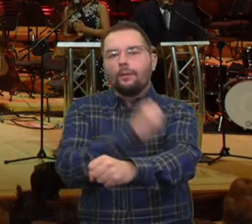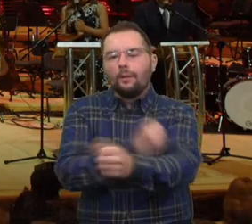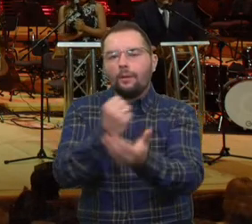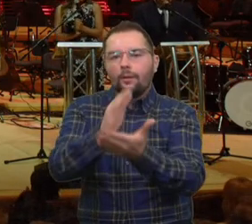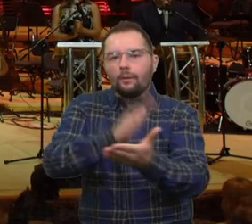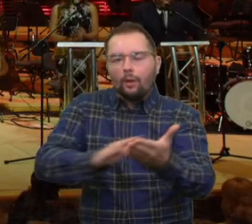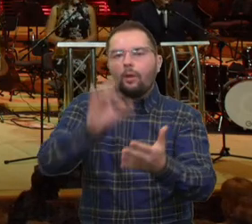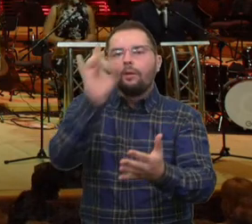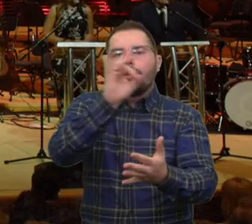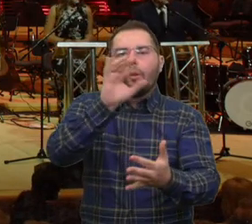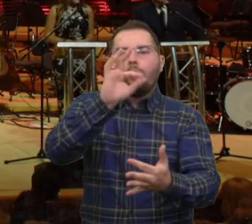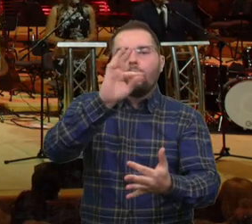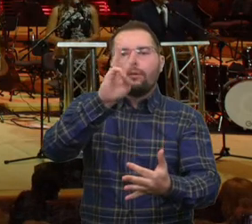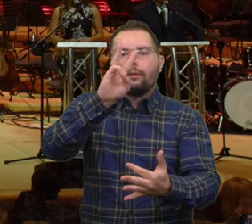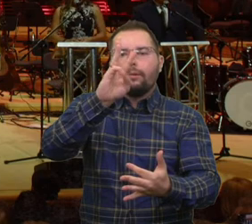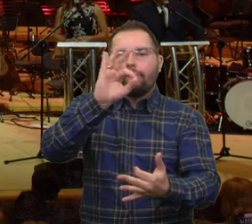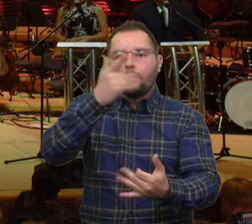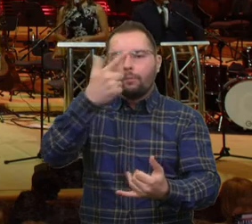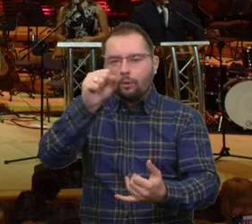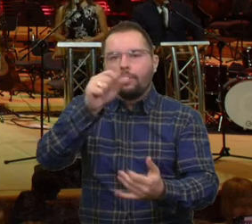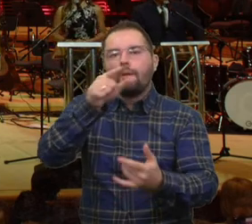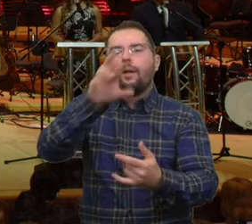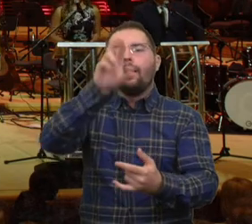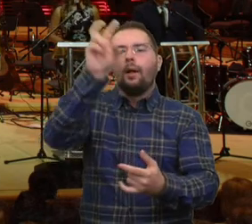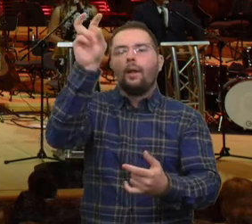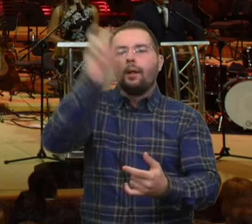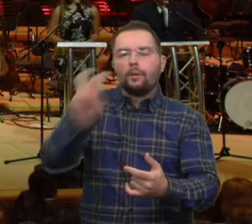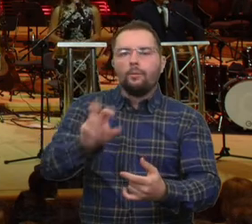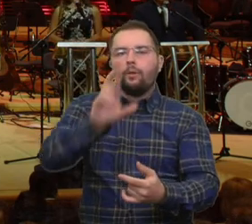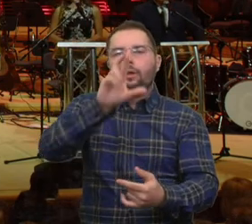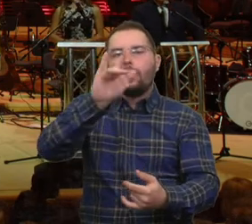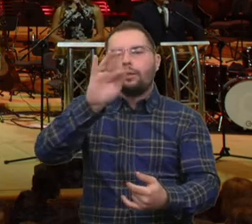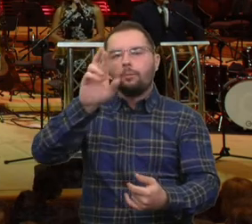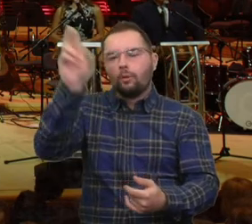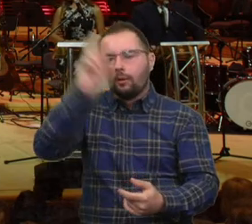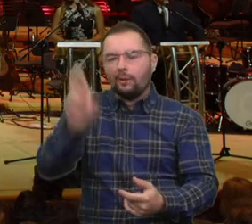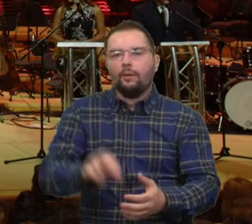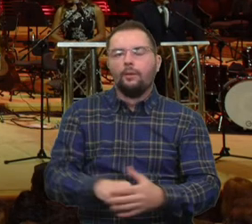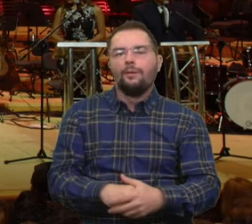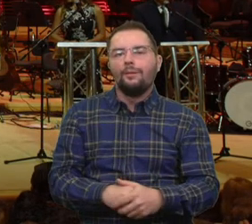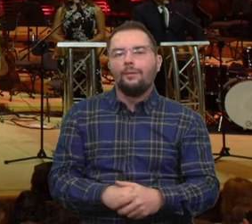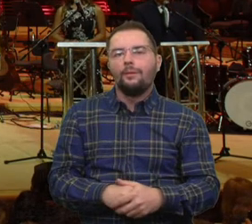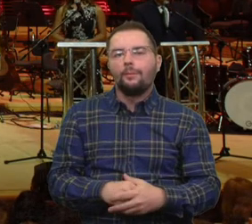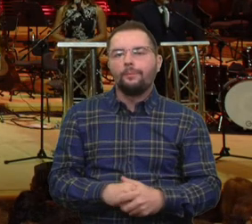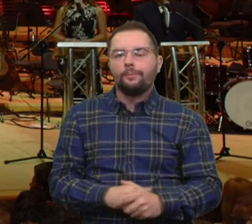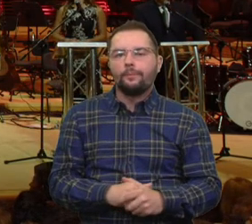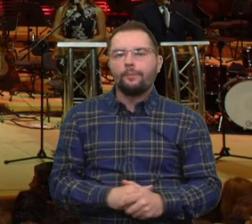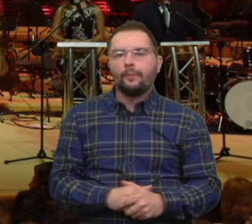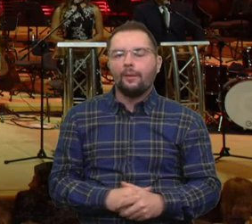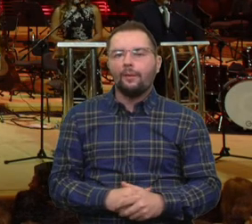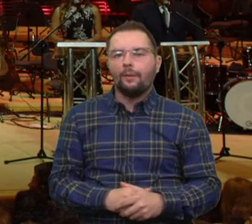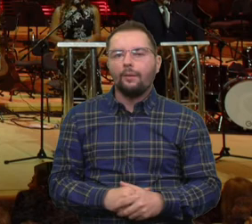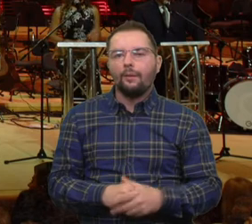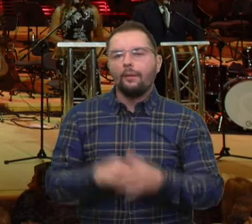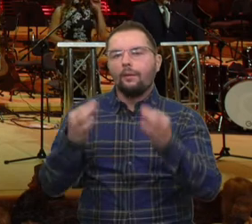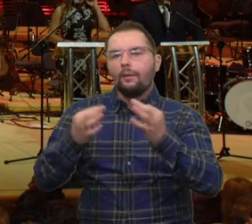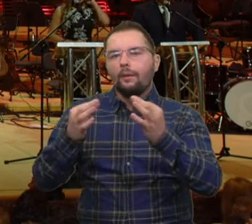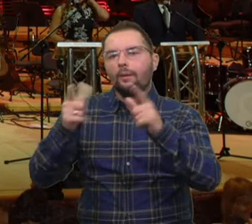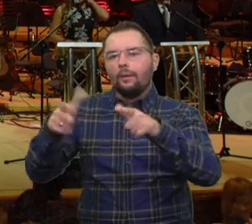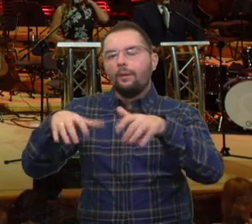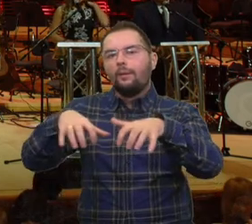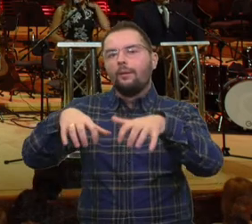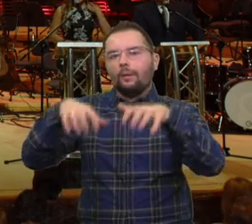Grzegorz Swoboda, w imieniu wszystkich superstarostów tego 25-lecia zechciecie państwo zająć miejsca na widowni. Oto przed państwem